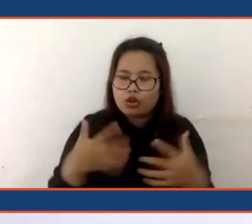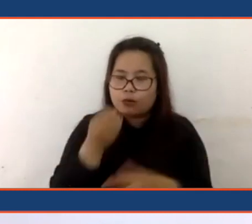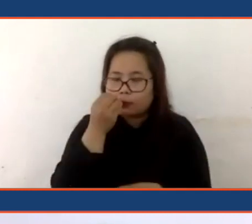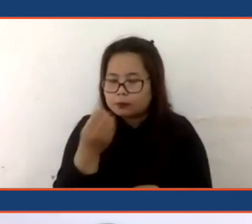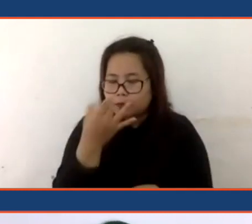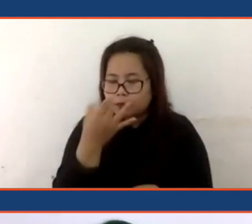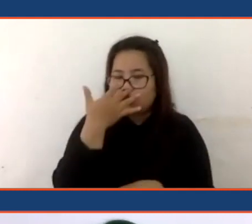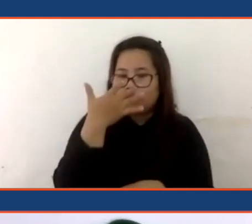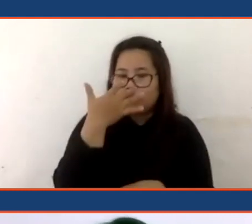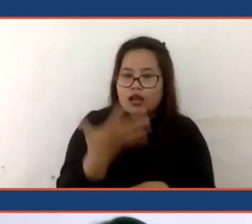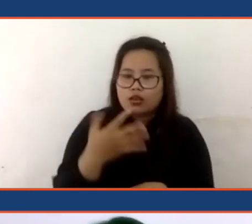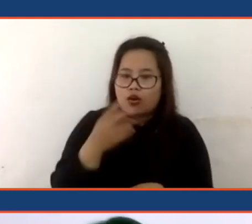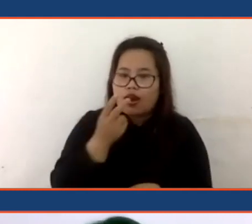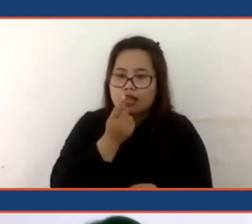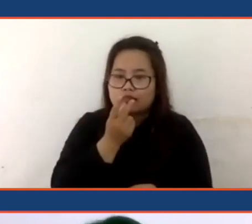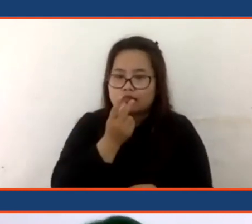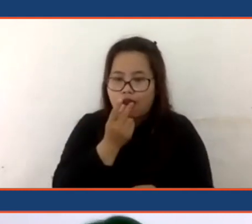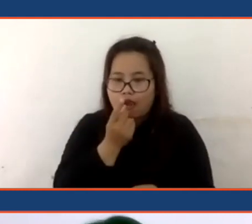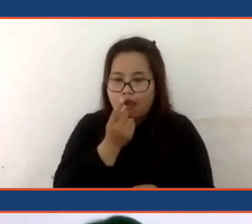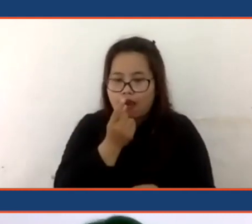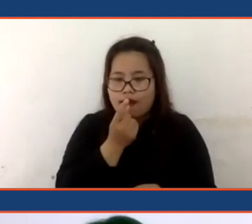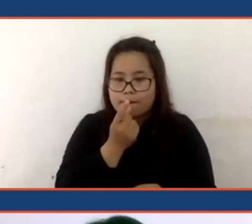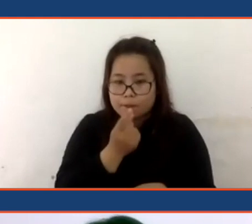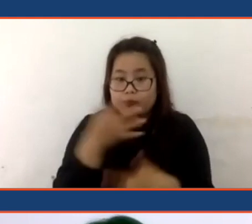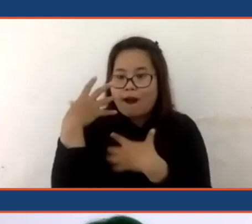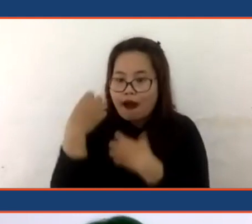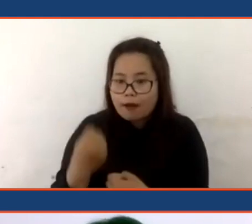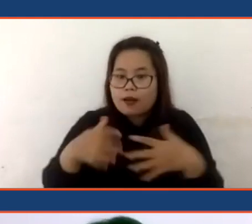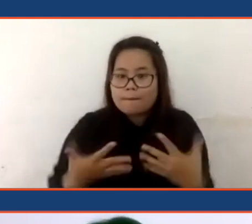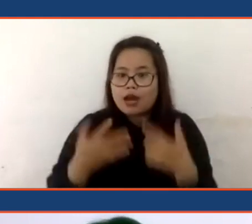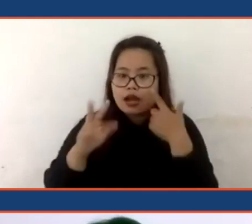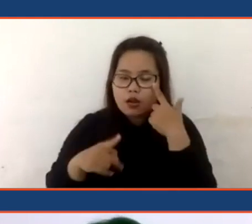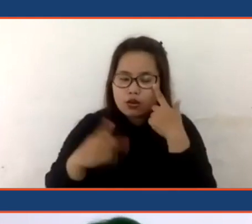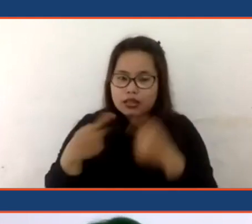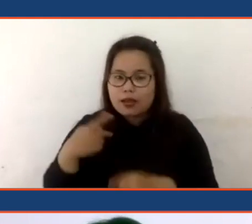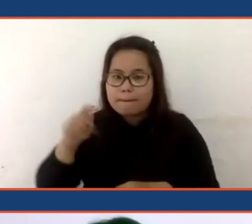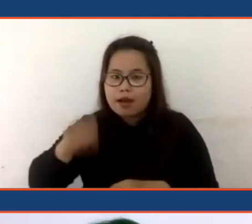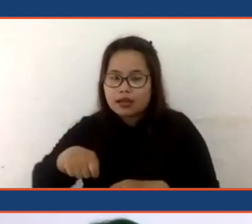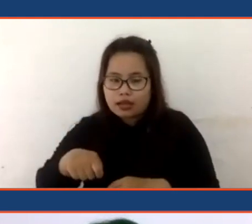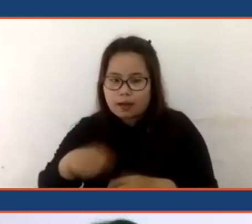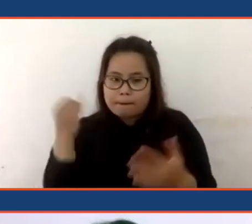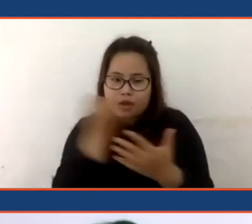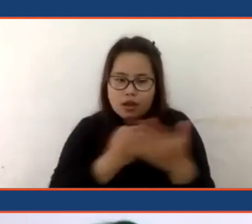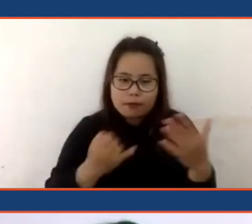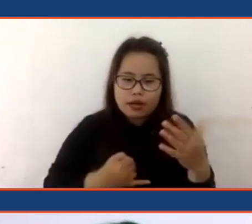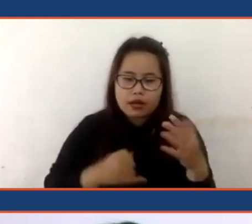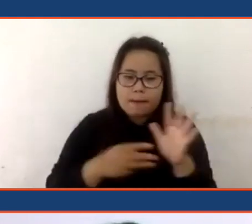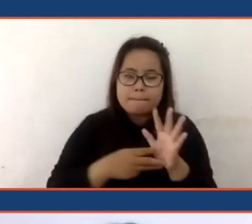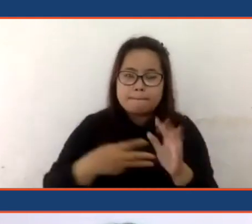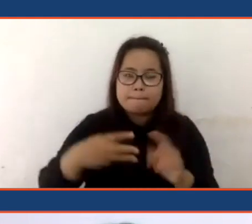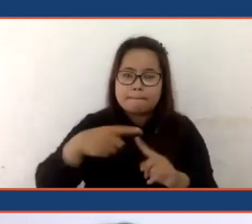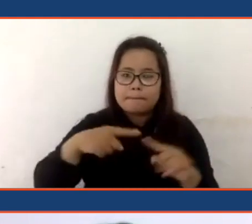rasa harapannya dengan menggunakan penggambaran secara metaforis